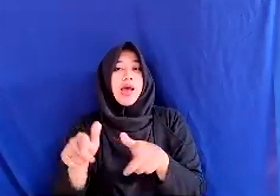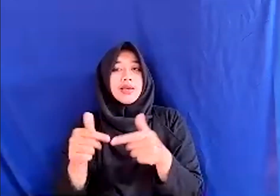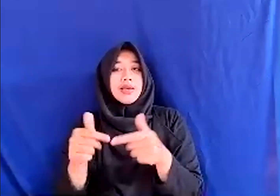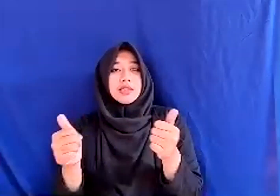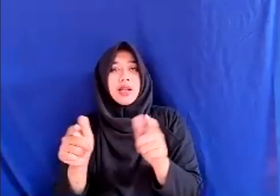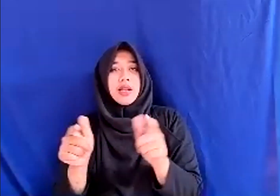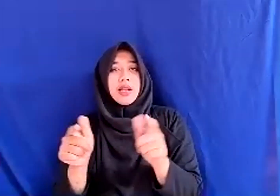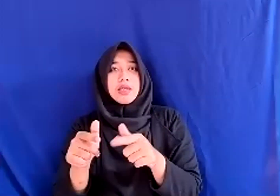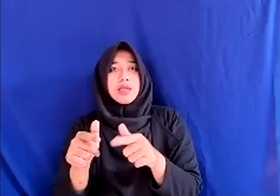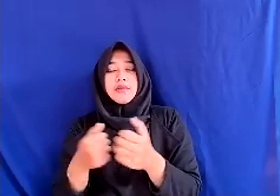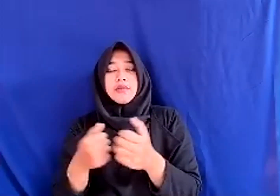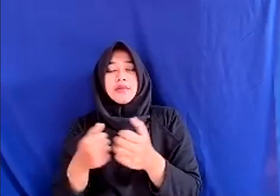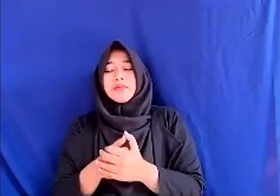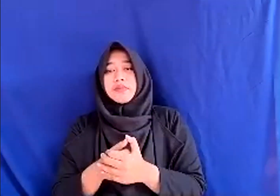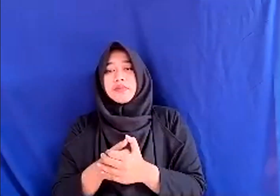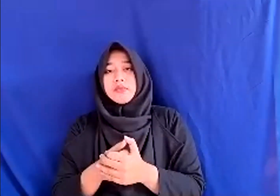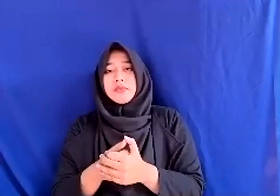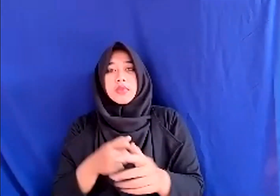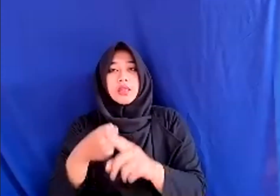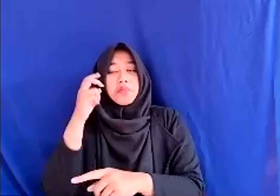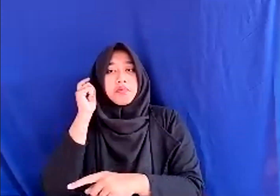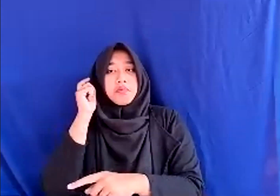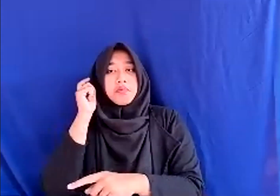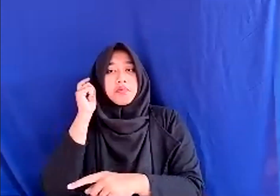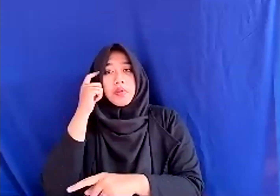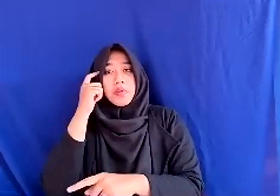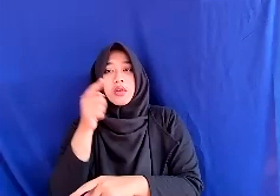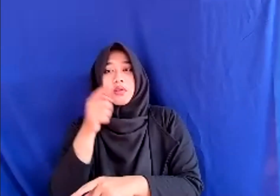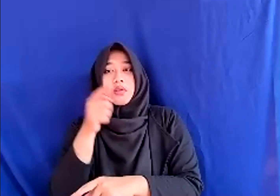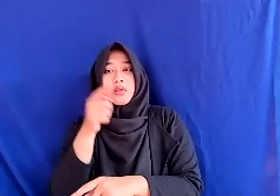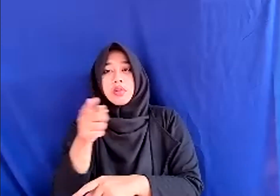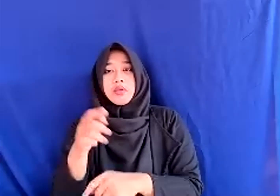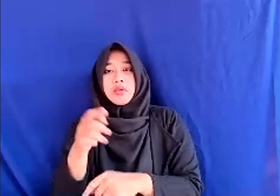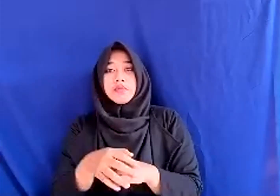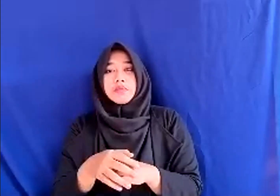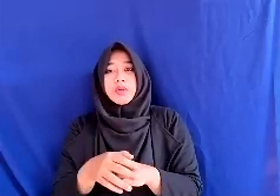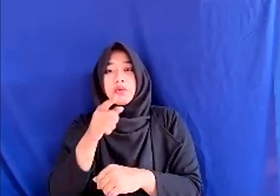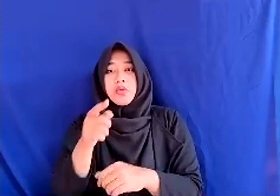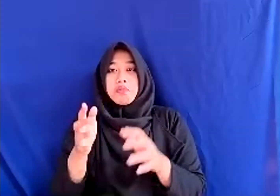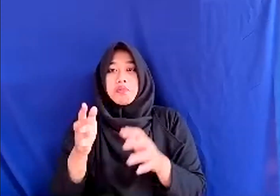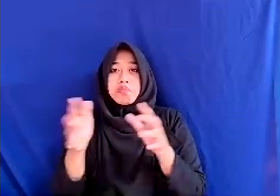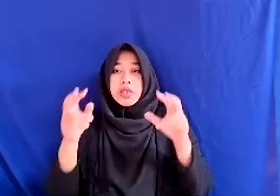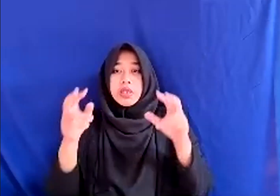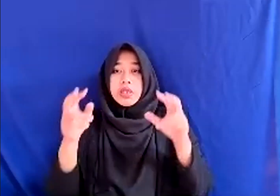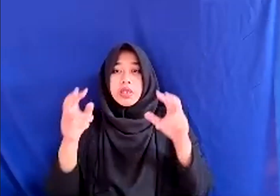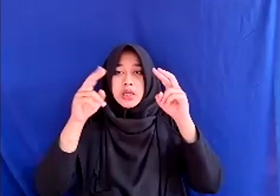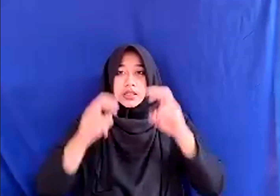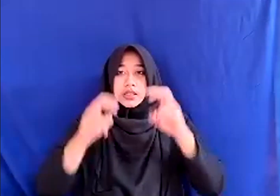hasil-hasil dari pemikiran beliau. Kemudian beliau juga banyak riset, banyak memberikan seminar-seminar, banyak